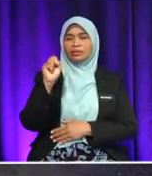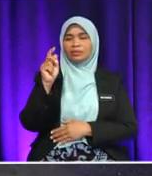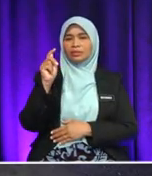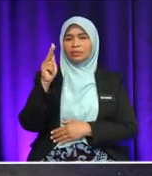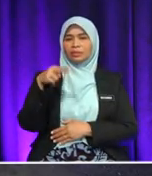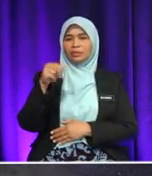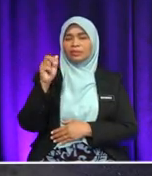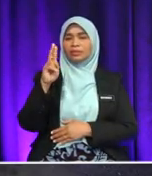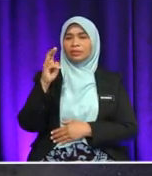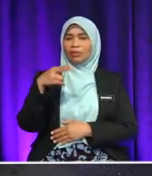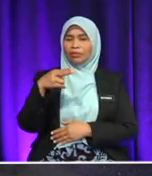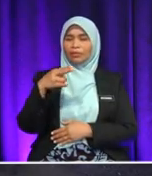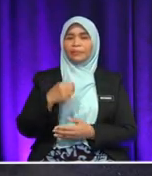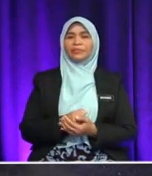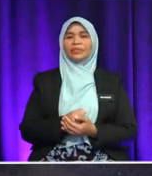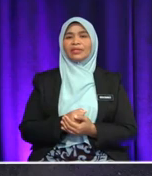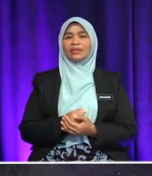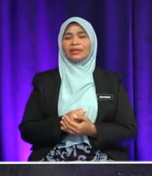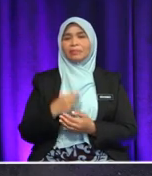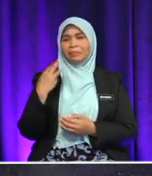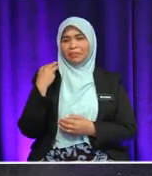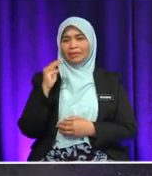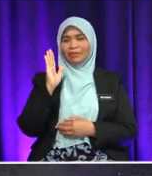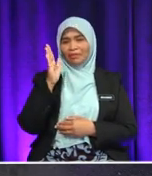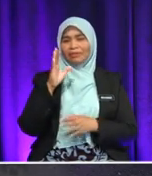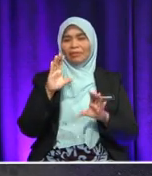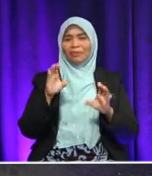nih mereka akan melaksanakan